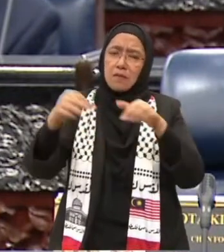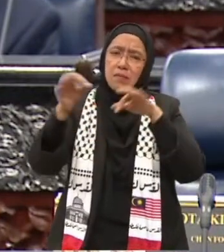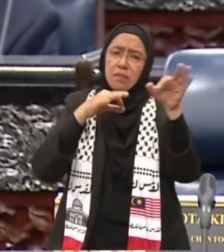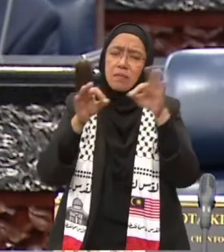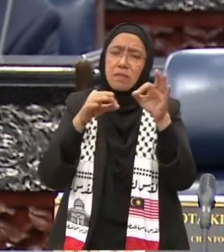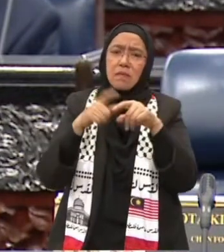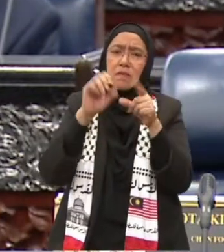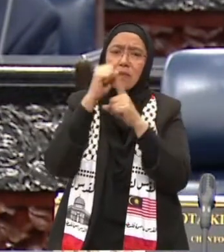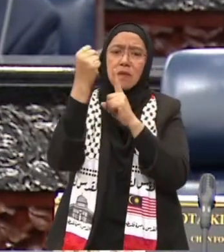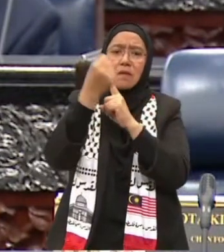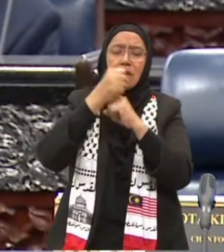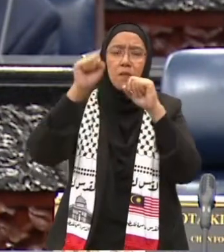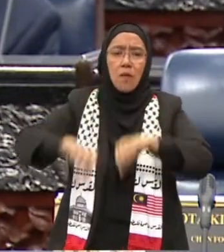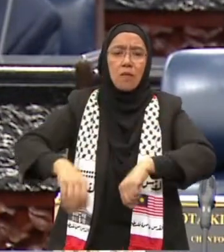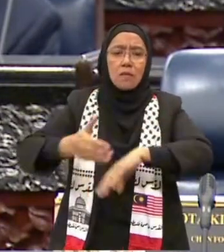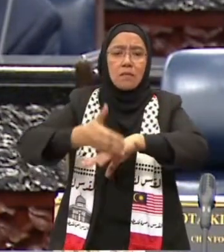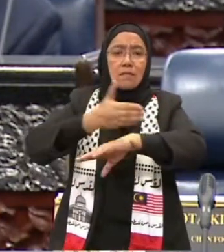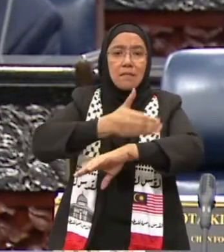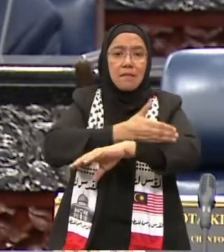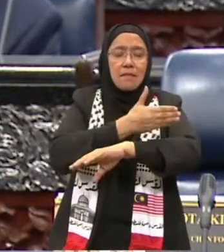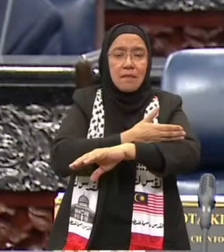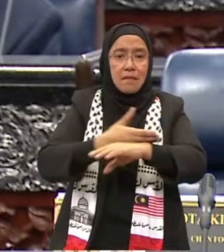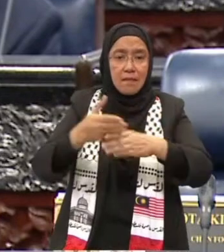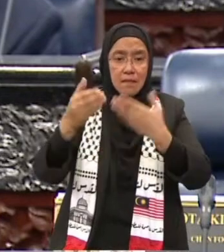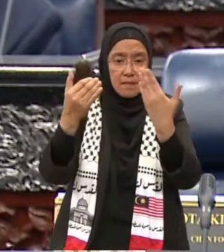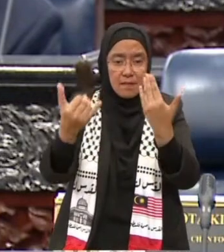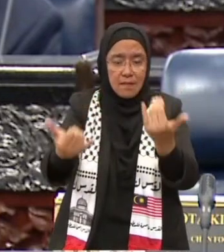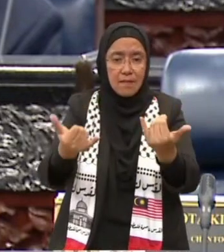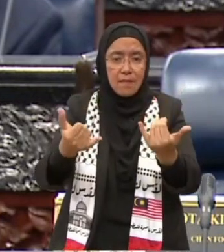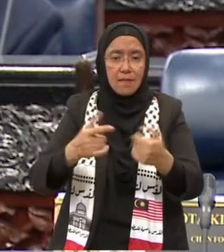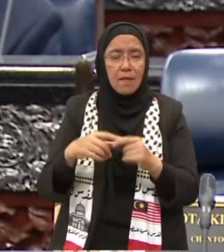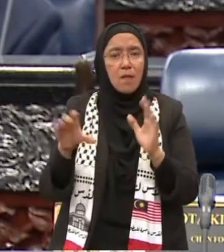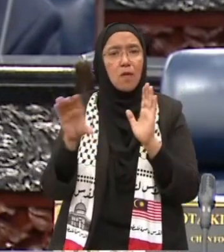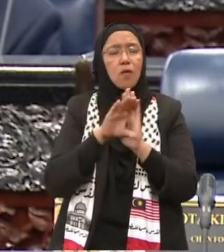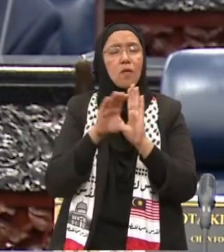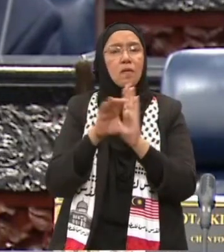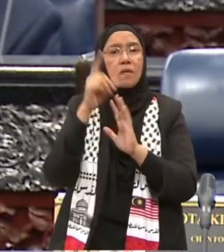ini. Sebagai contoh, bila disebut tadi soal untuk